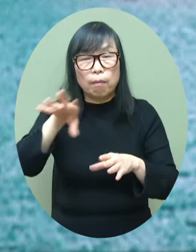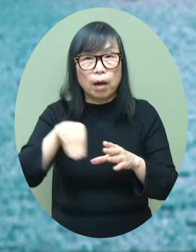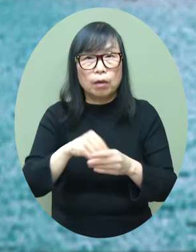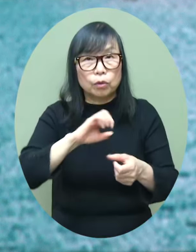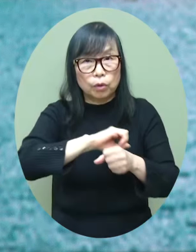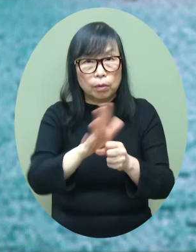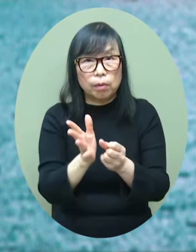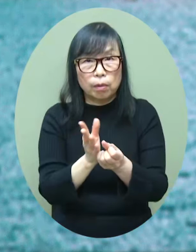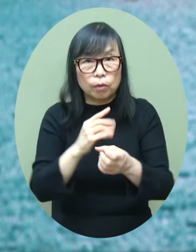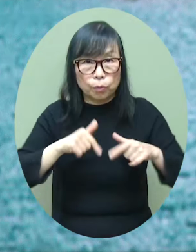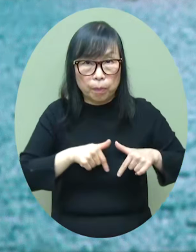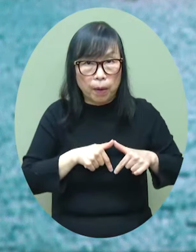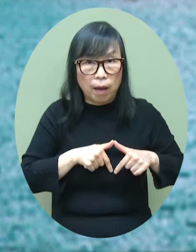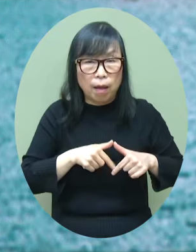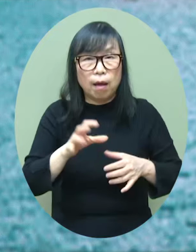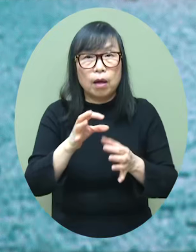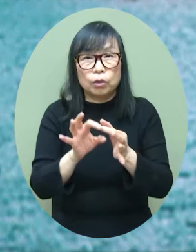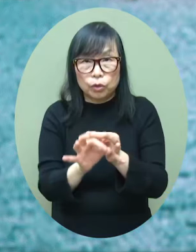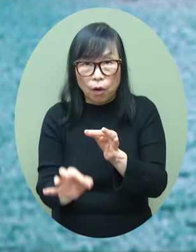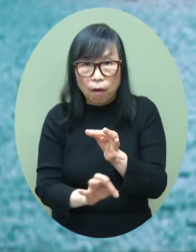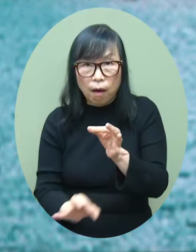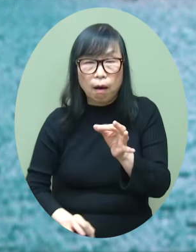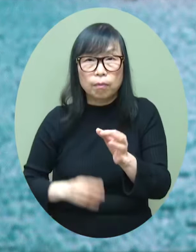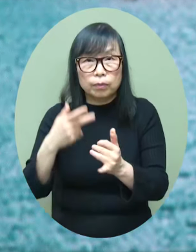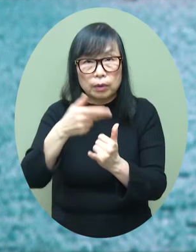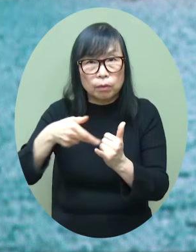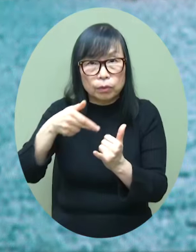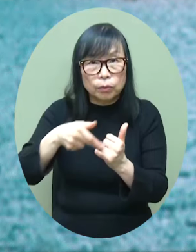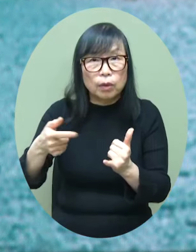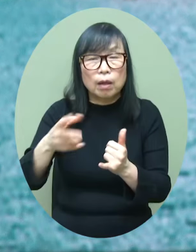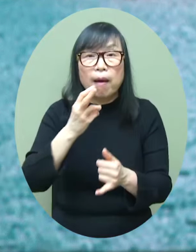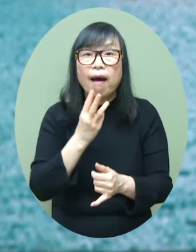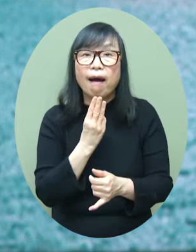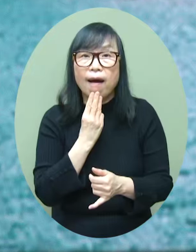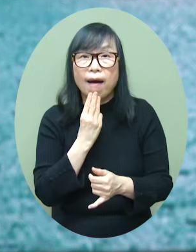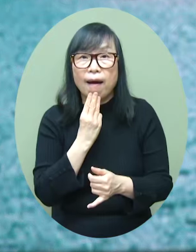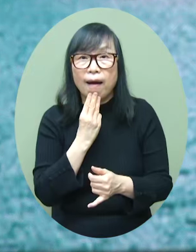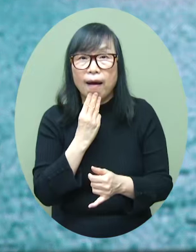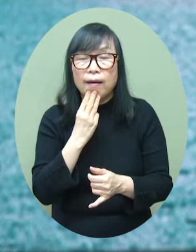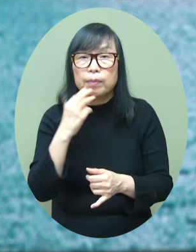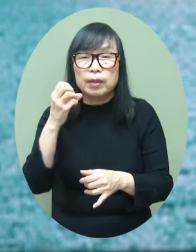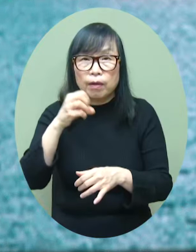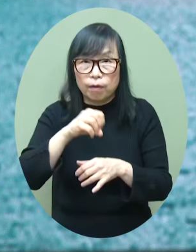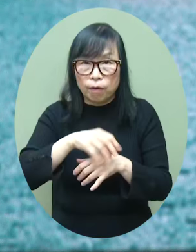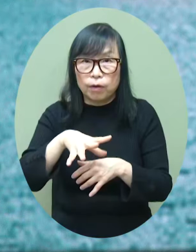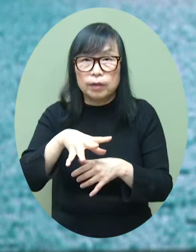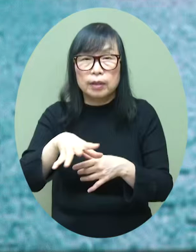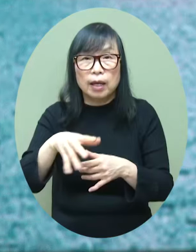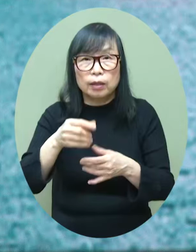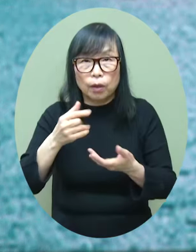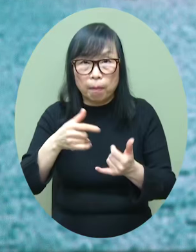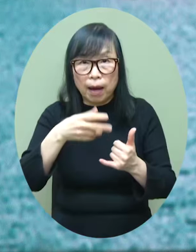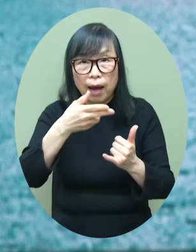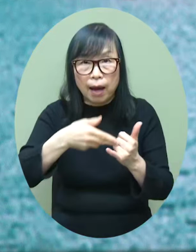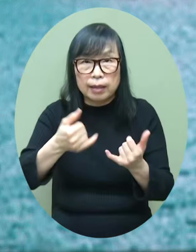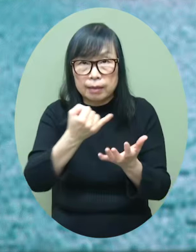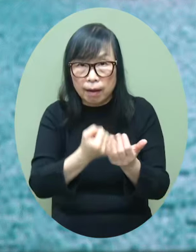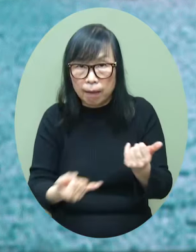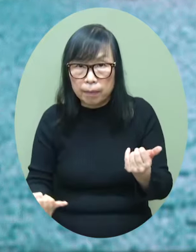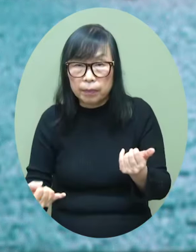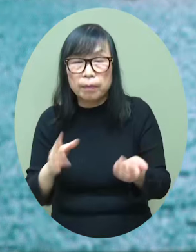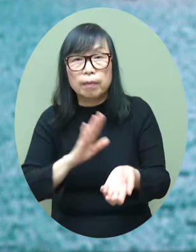心病嘅病人啦。腸癌的手術的病人和癌症需要放射治療和分娩服務的病人